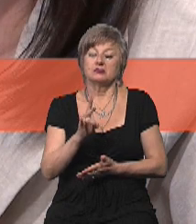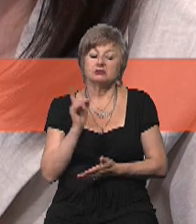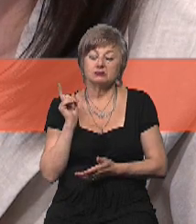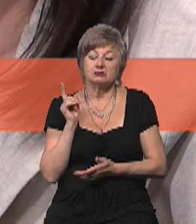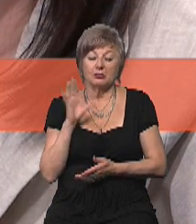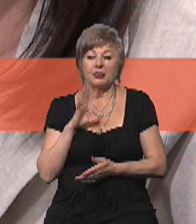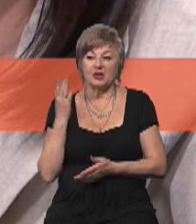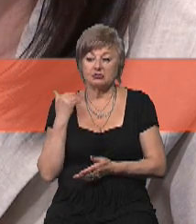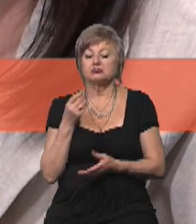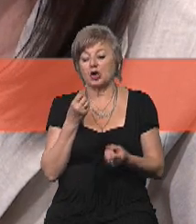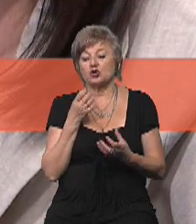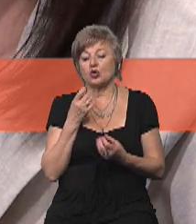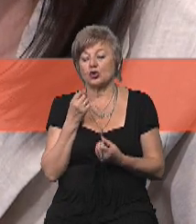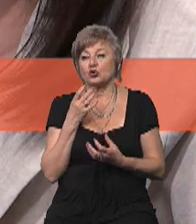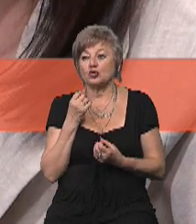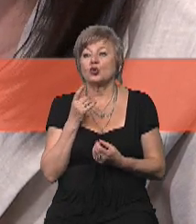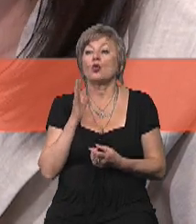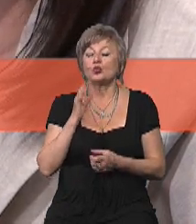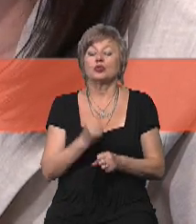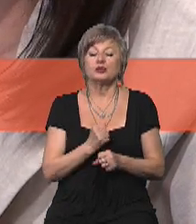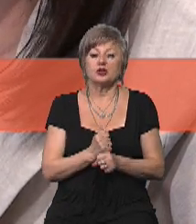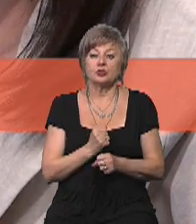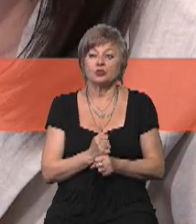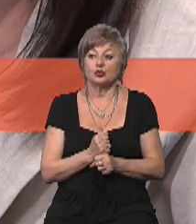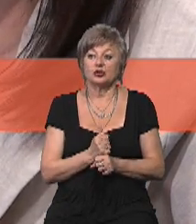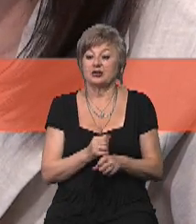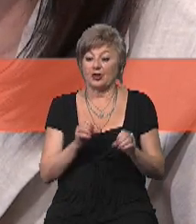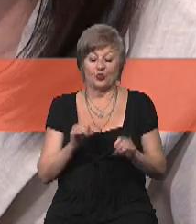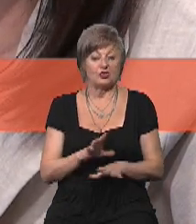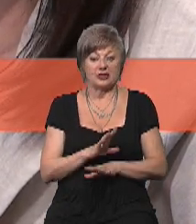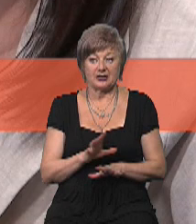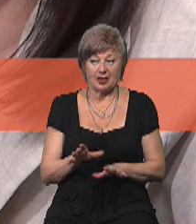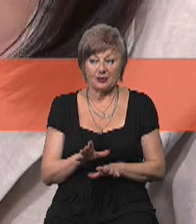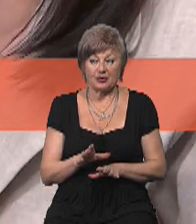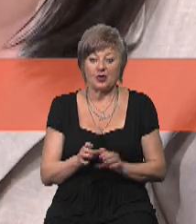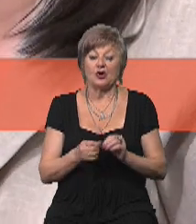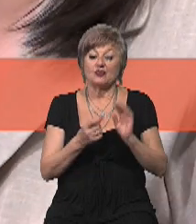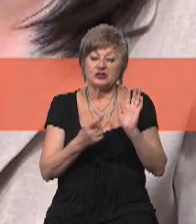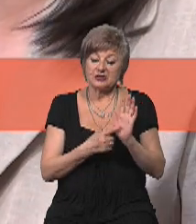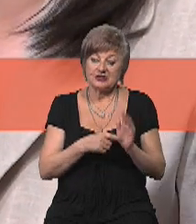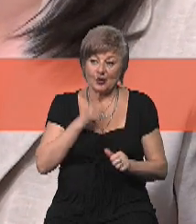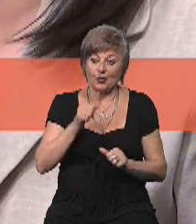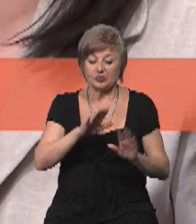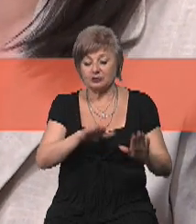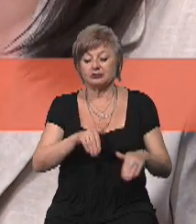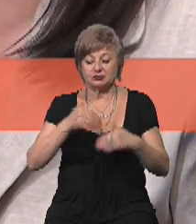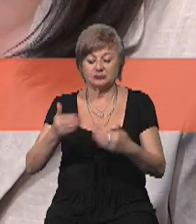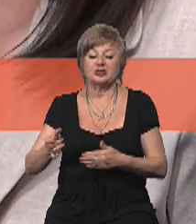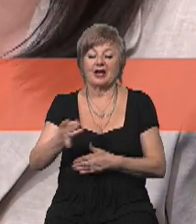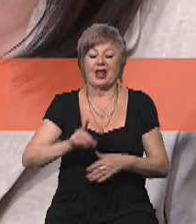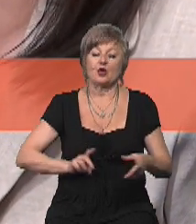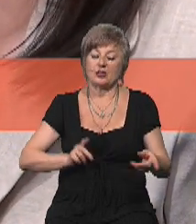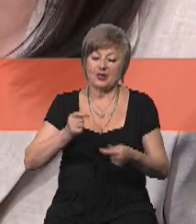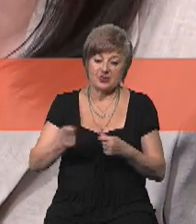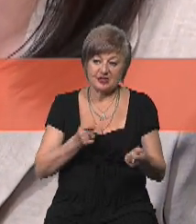все хорошо, похвалив, щось будемо робити там, рішення не було. В 16-му році я передаю районній